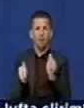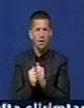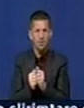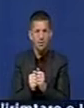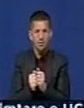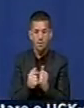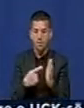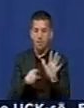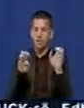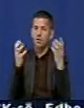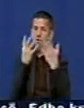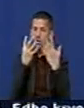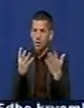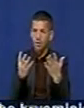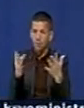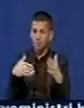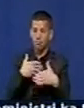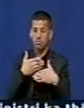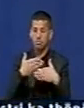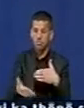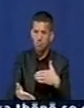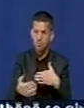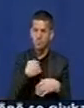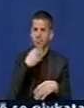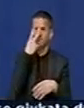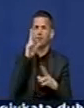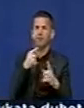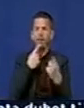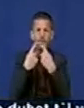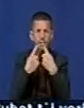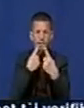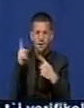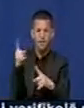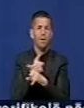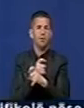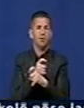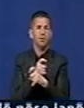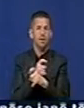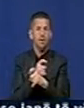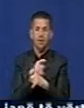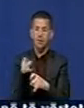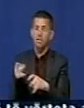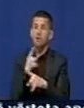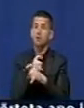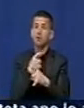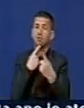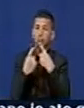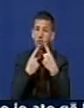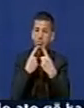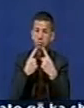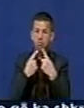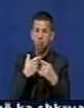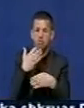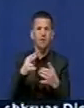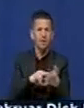pas vitit 1999 na shpiu drejt negociatave të Vjenës. Këto negociata na quan drejt planit